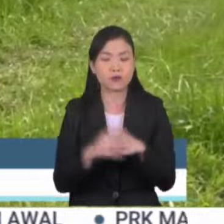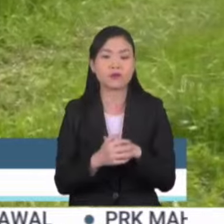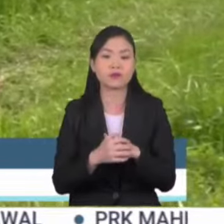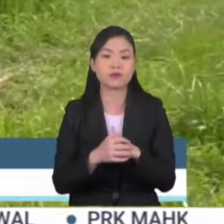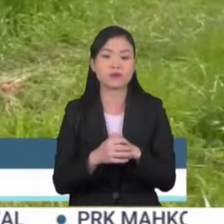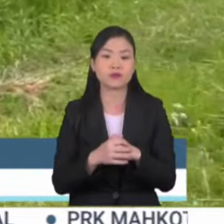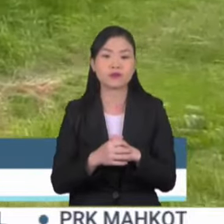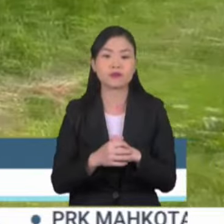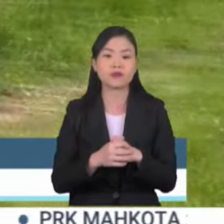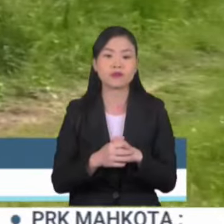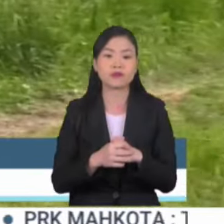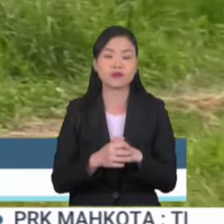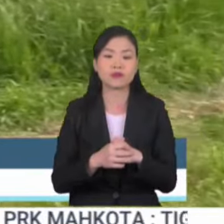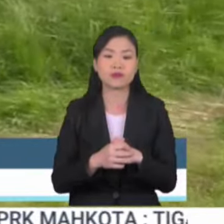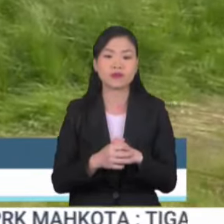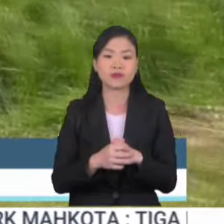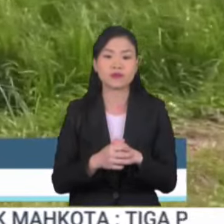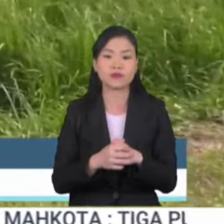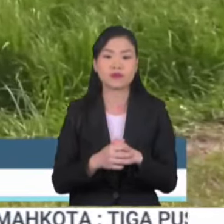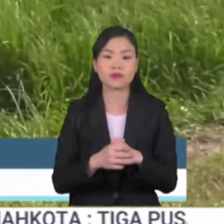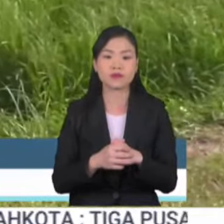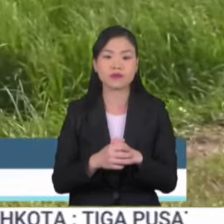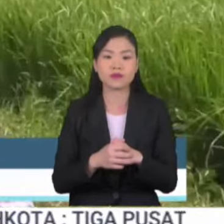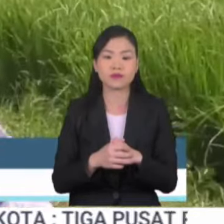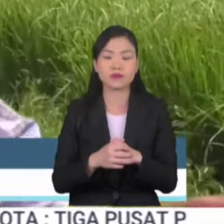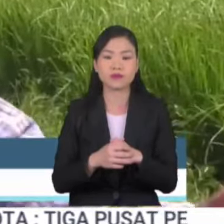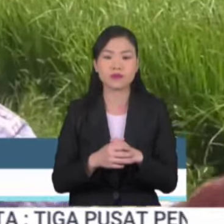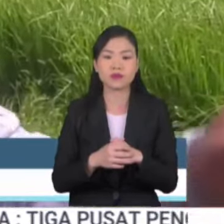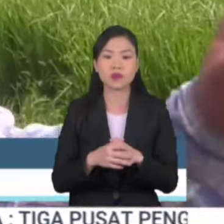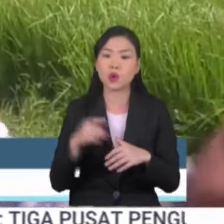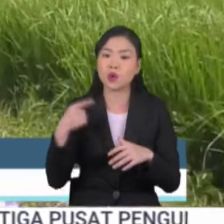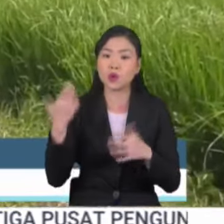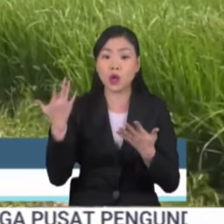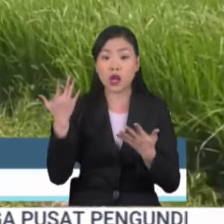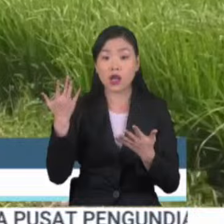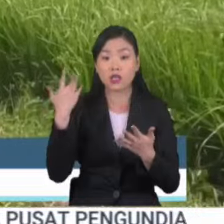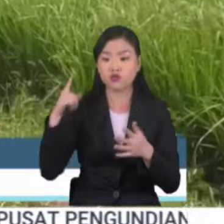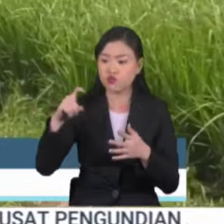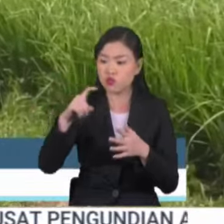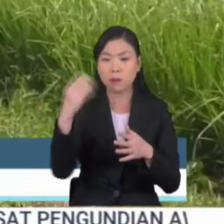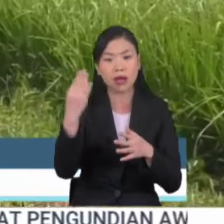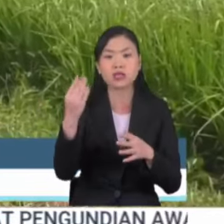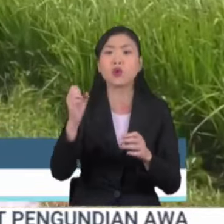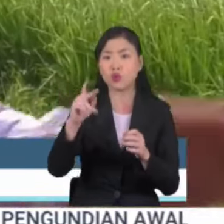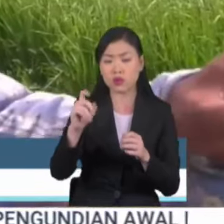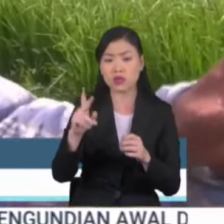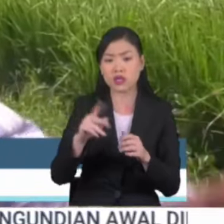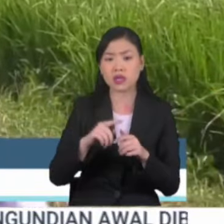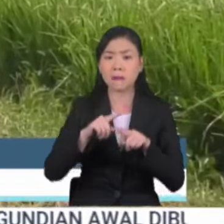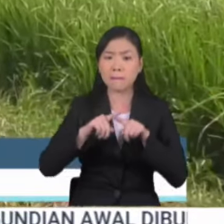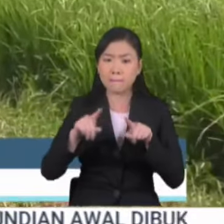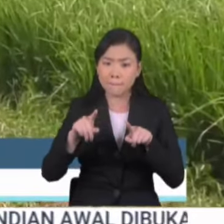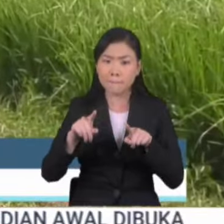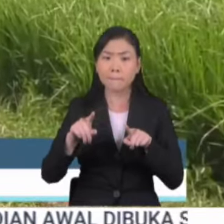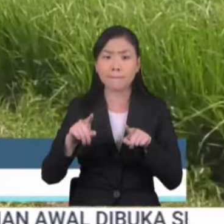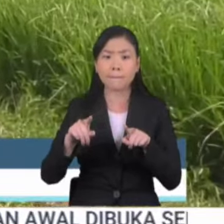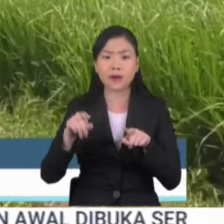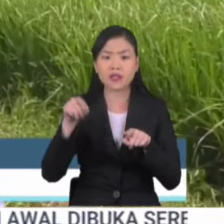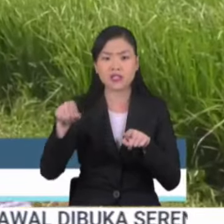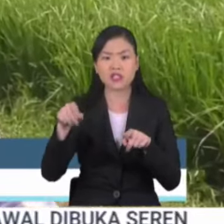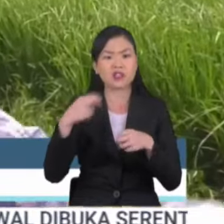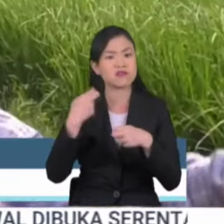modal. Benda yang lagu tu. Jadi selama kini kita semua ni okey pula guna. Jadi cerit ni tak ngenuh